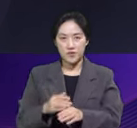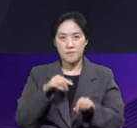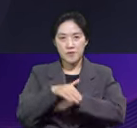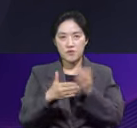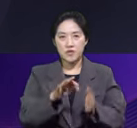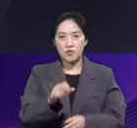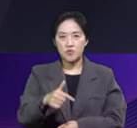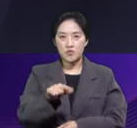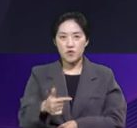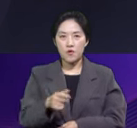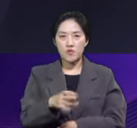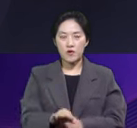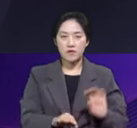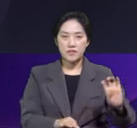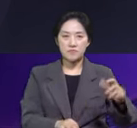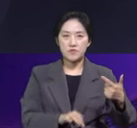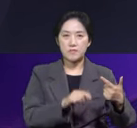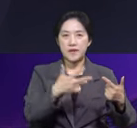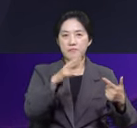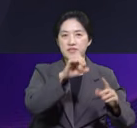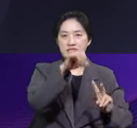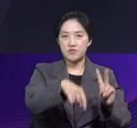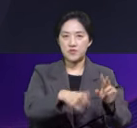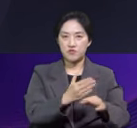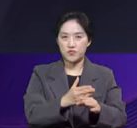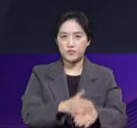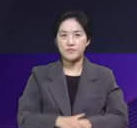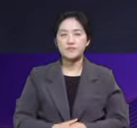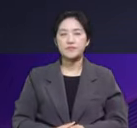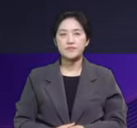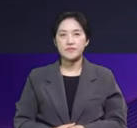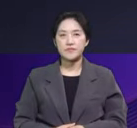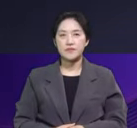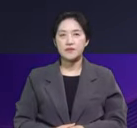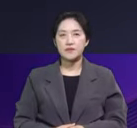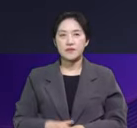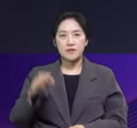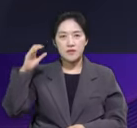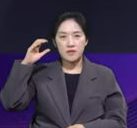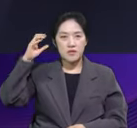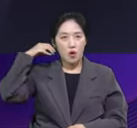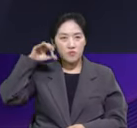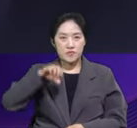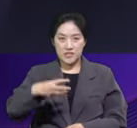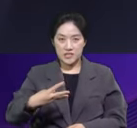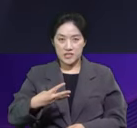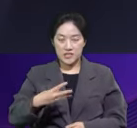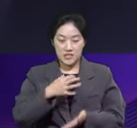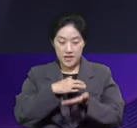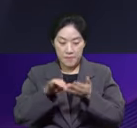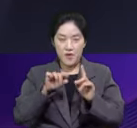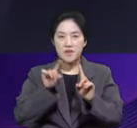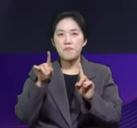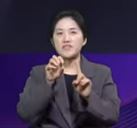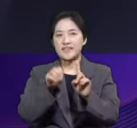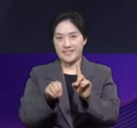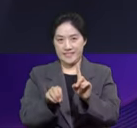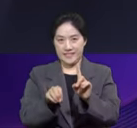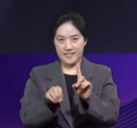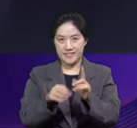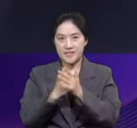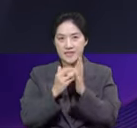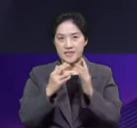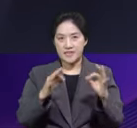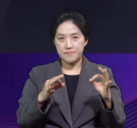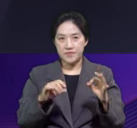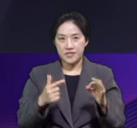민주당 윤건영 후보는 46.8%로 현재 2위입니다. 서울 영등포 을 개표 1% 진행됐습니다.